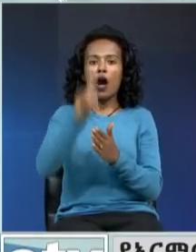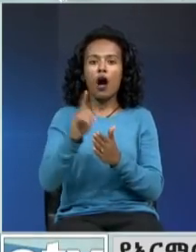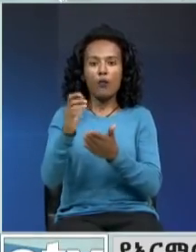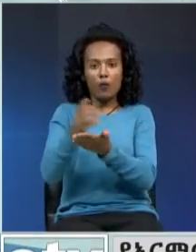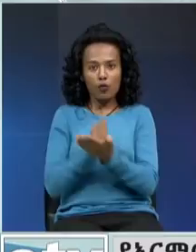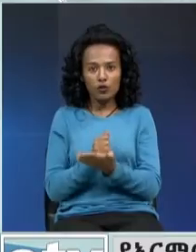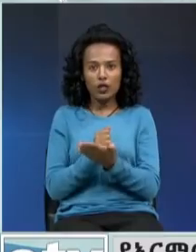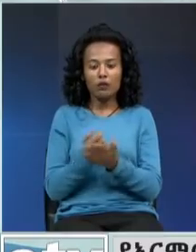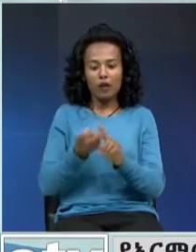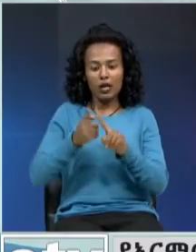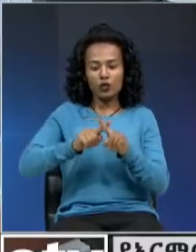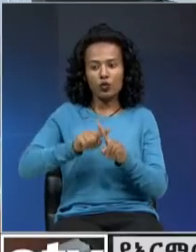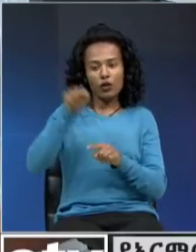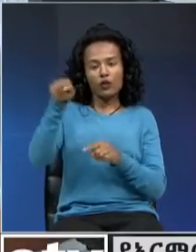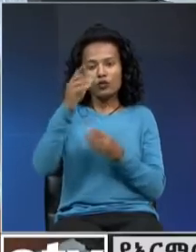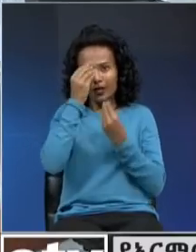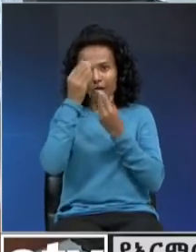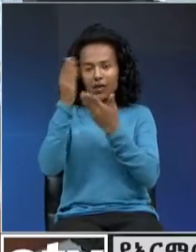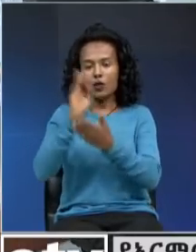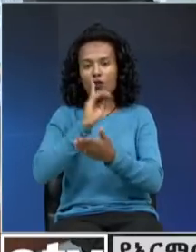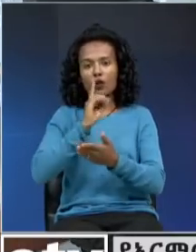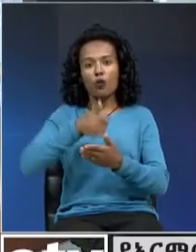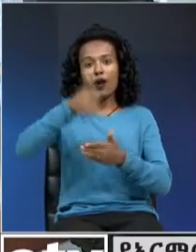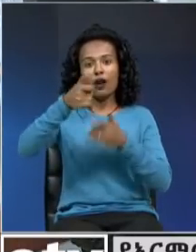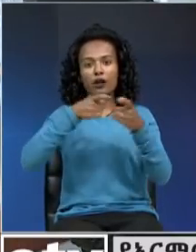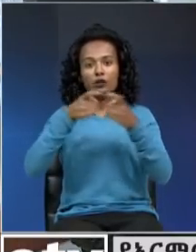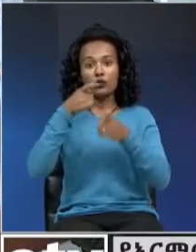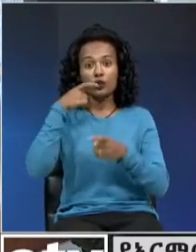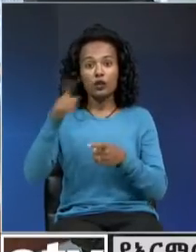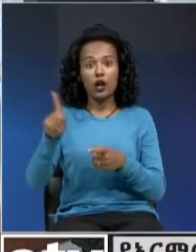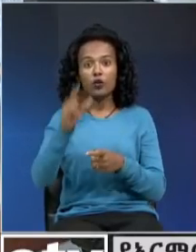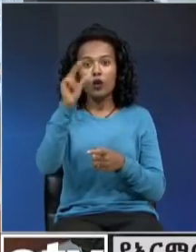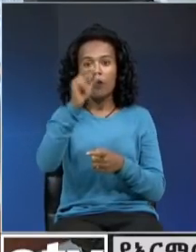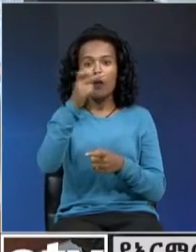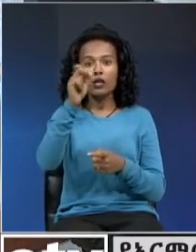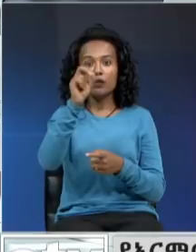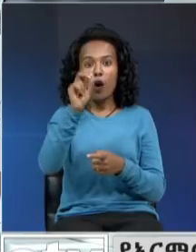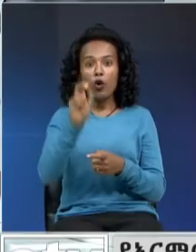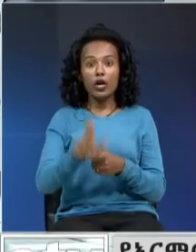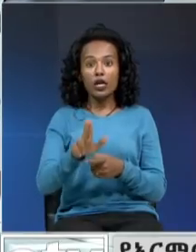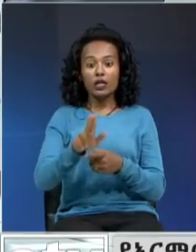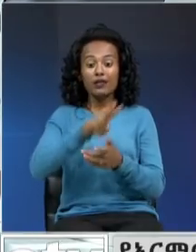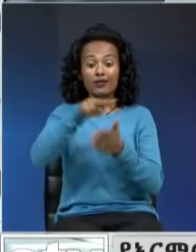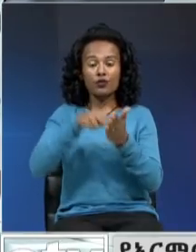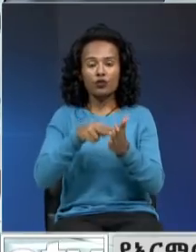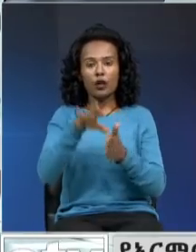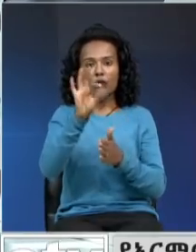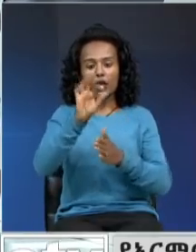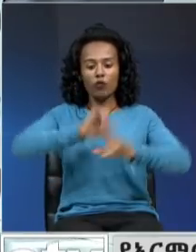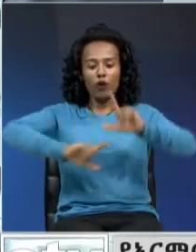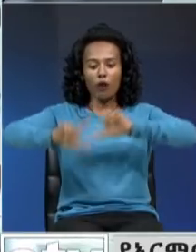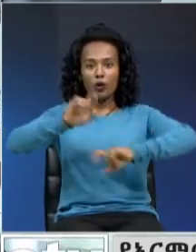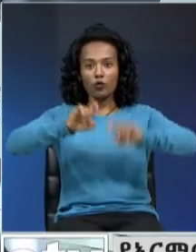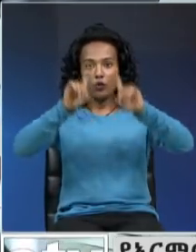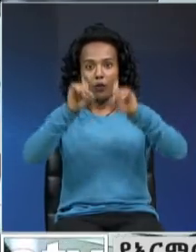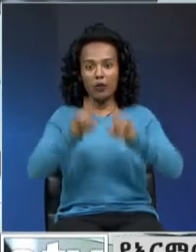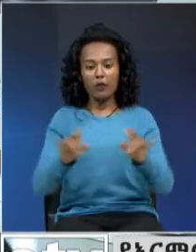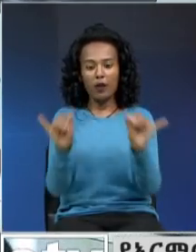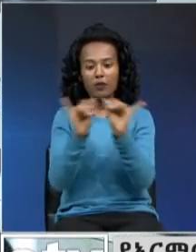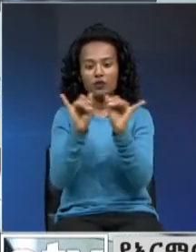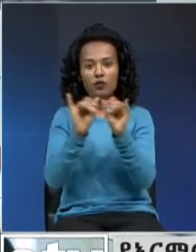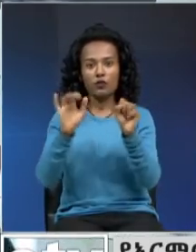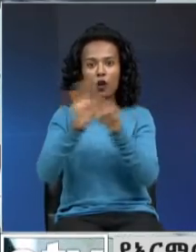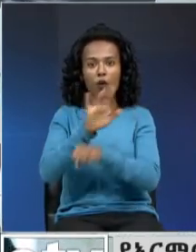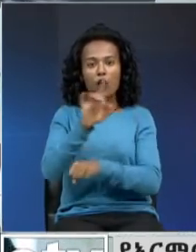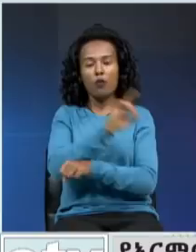መልሶ ለኢንስቲትዩቱ እንደሚያሳውቅ ነው ዋና ዳይሬክተሩ የገለጹት። ባርማውር ሃንሰን የምርምር ኢንስቲትዩት የሚገኘው የላብራቶሪ መመርመሪያም መስፈርቱን